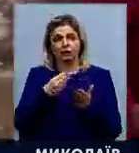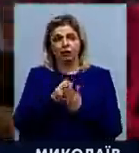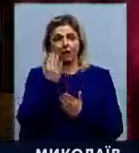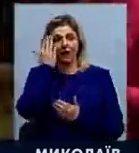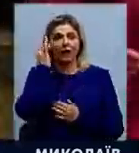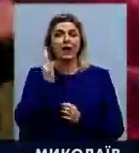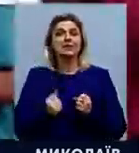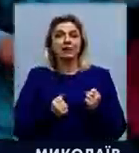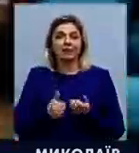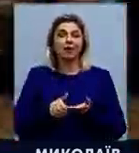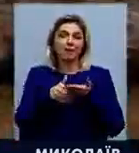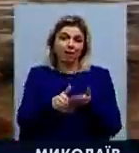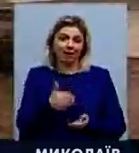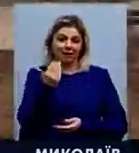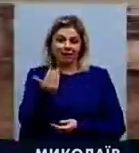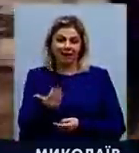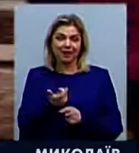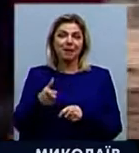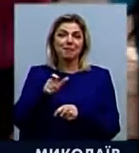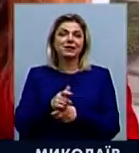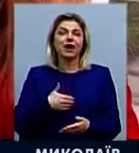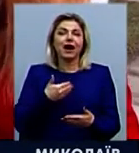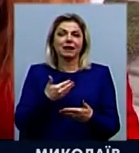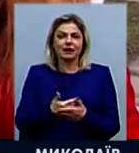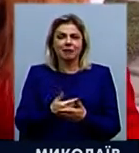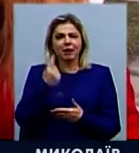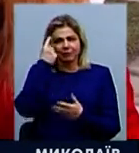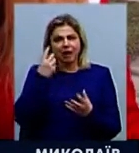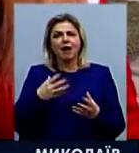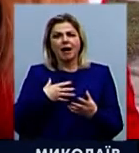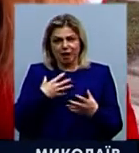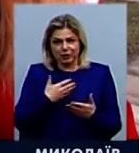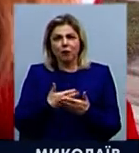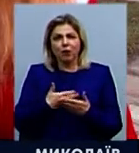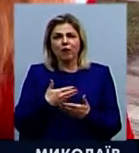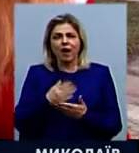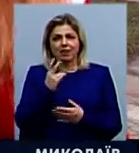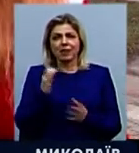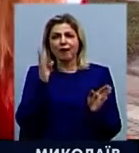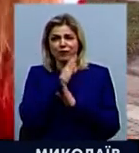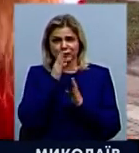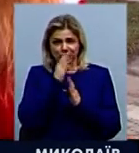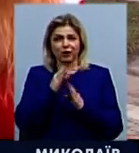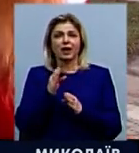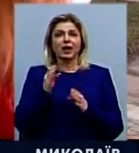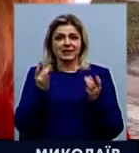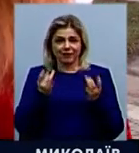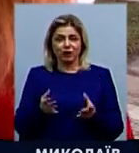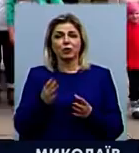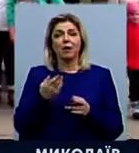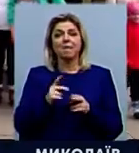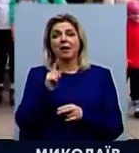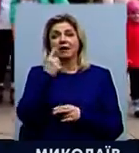саме забіг допомагає вам більш активно акумулюватись на свіжому повітрі. З першого, так, перший подих цього